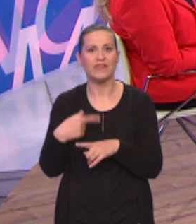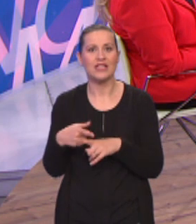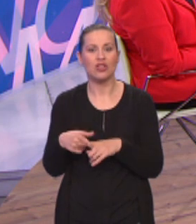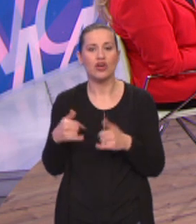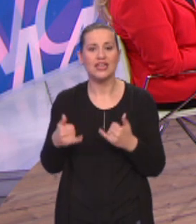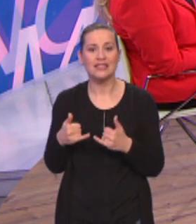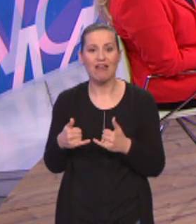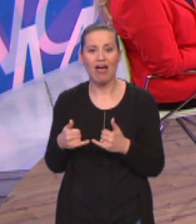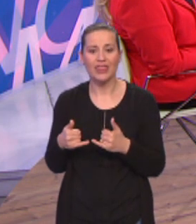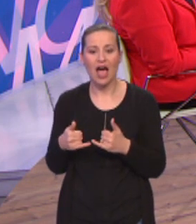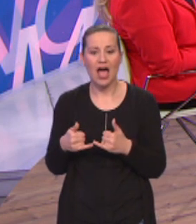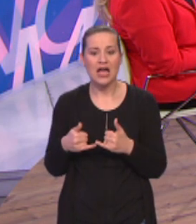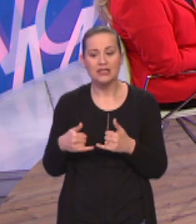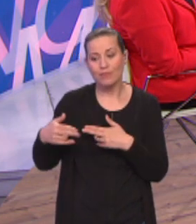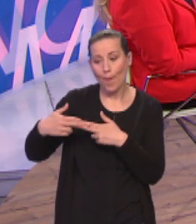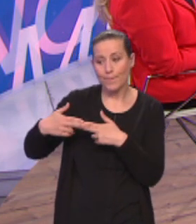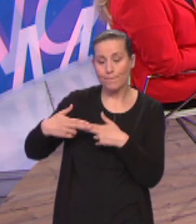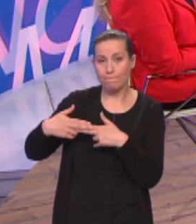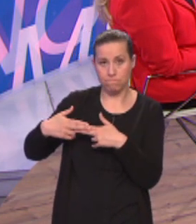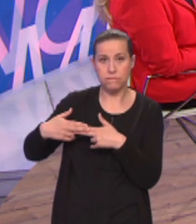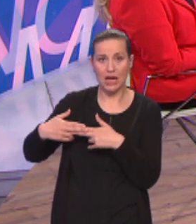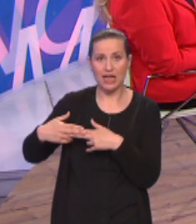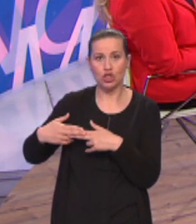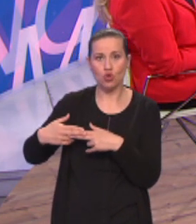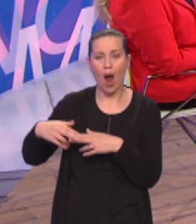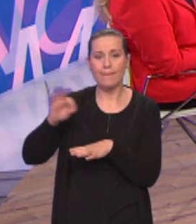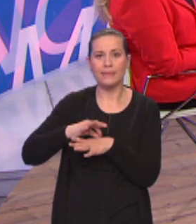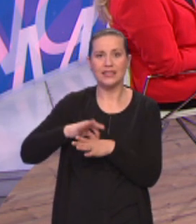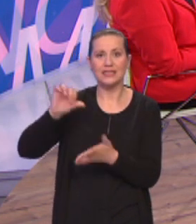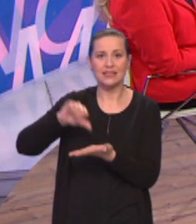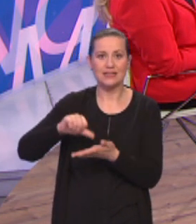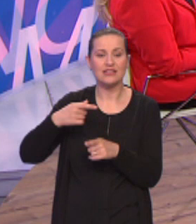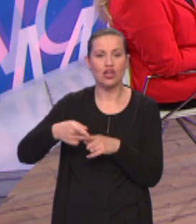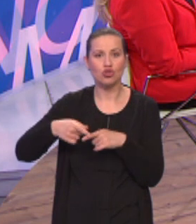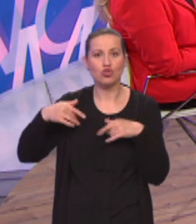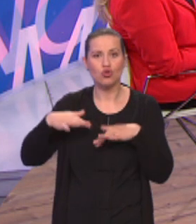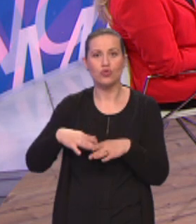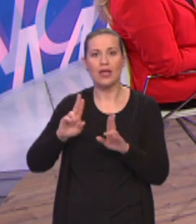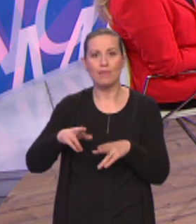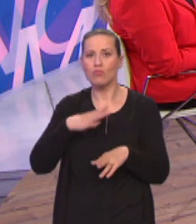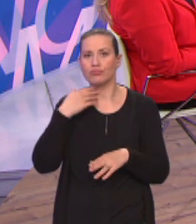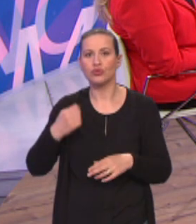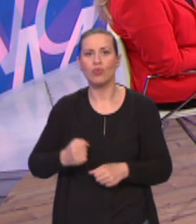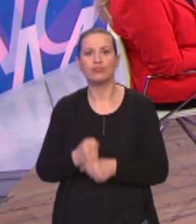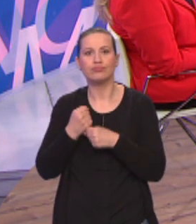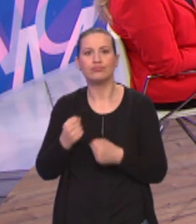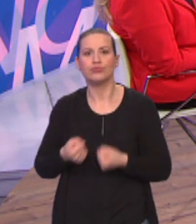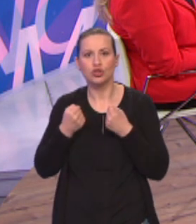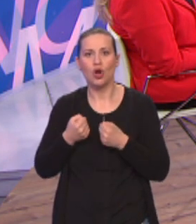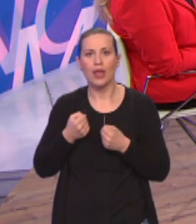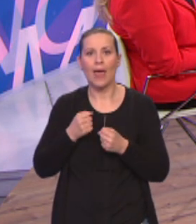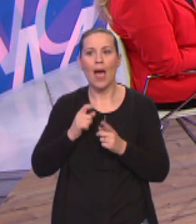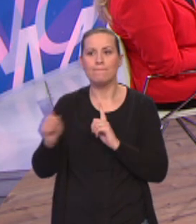sadašnji kapaciteti nadomak svih tih važnih medicinskih centara, upravo zato što ljudi imaju jako puno poteškoća putujući ukoliko